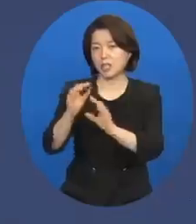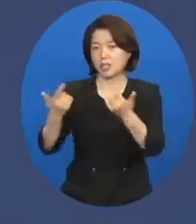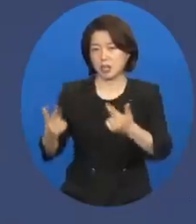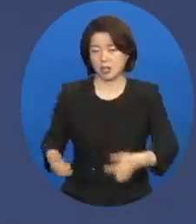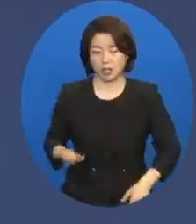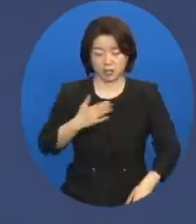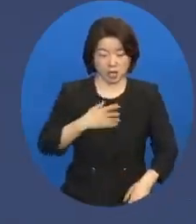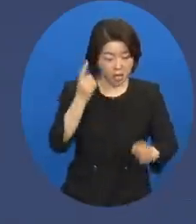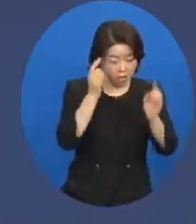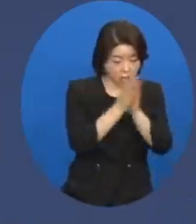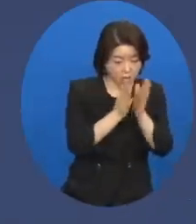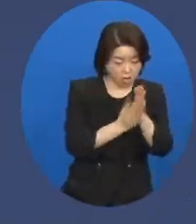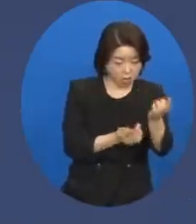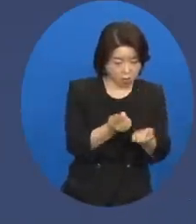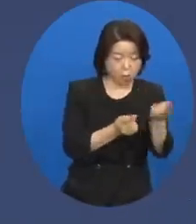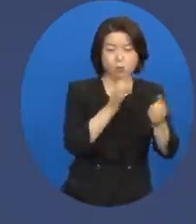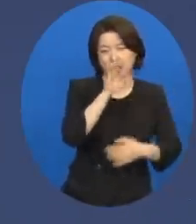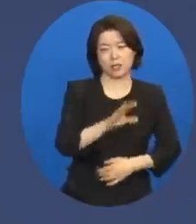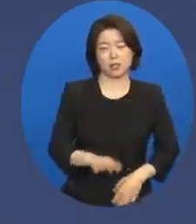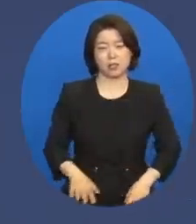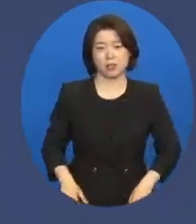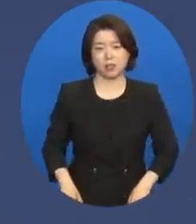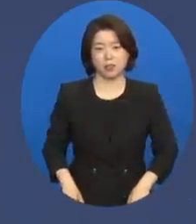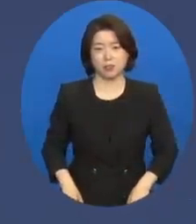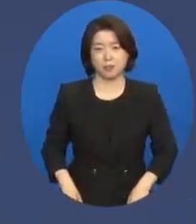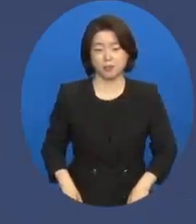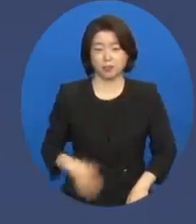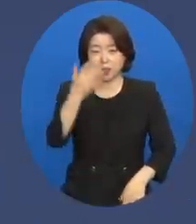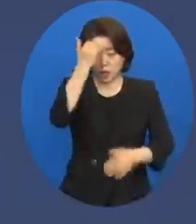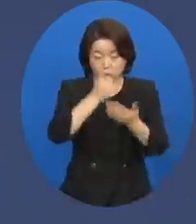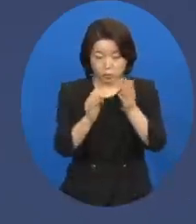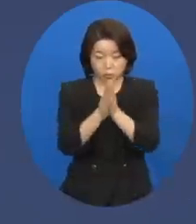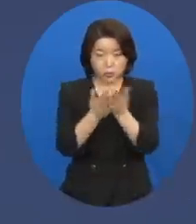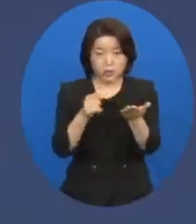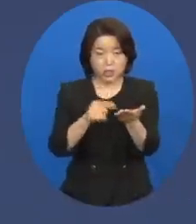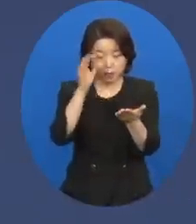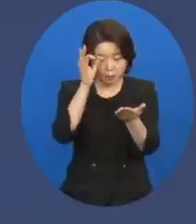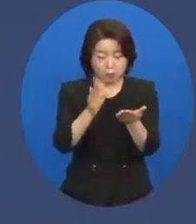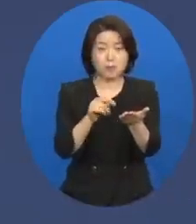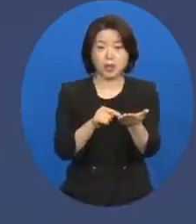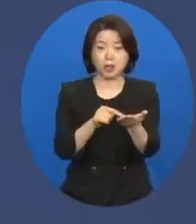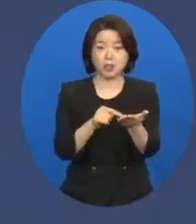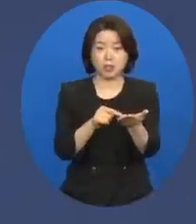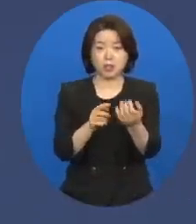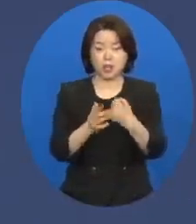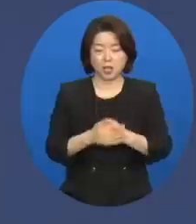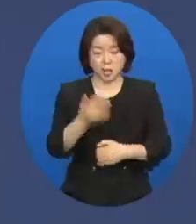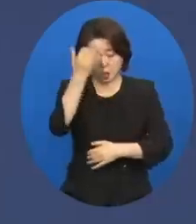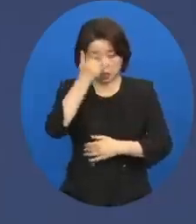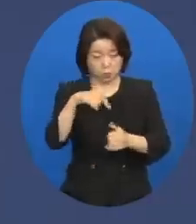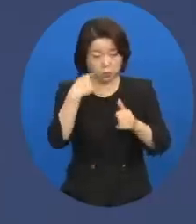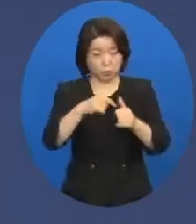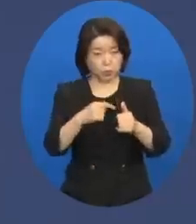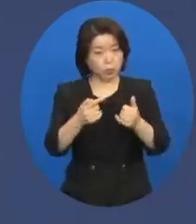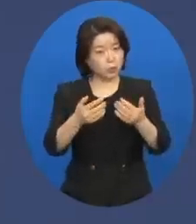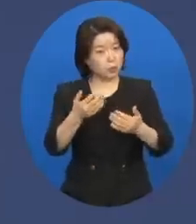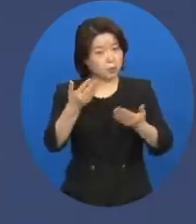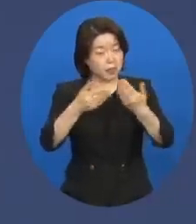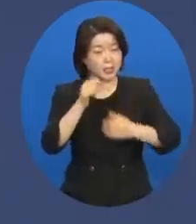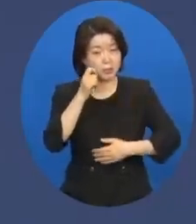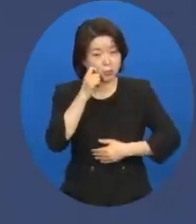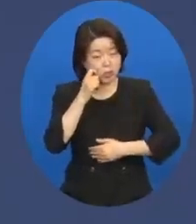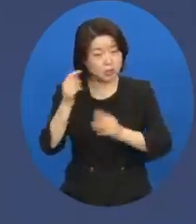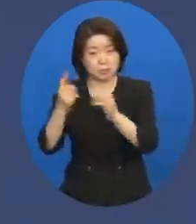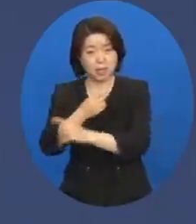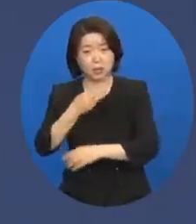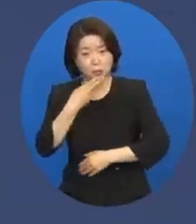스스로 통제가 안 되는 거예요. 우리가 도덕 교과서를 못 봐가지고 도덕 교육을 못 받아서 안 변하나요?